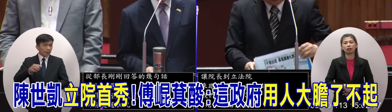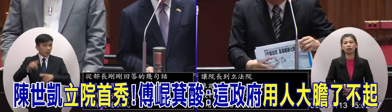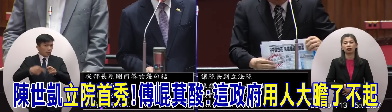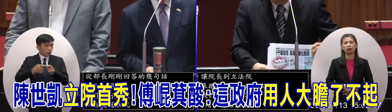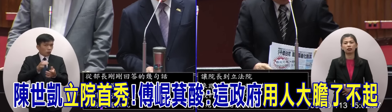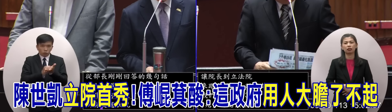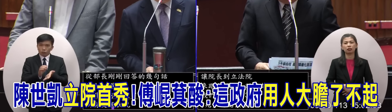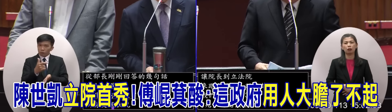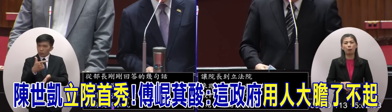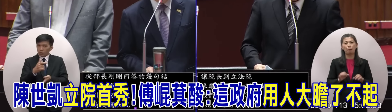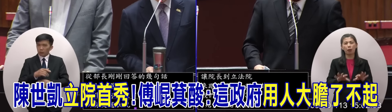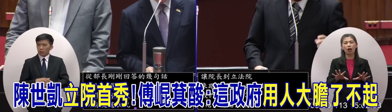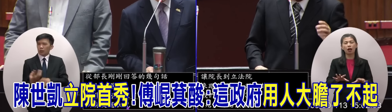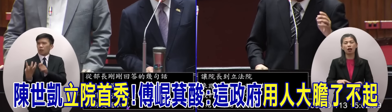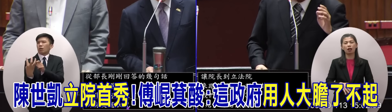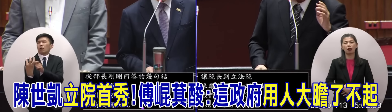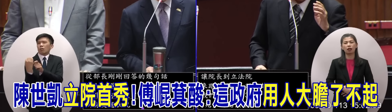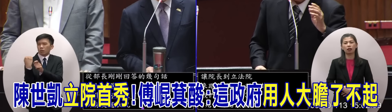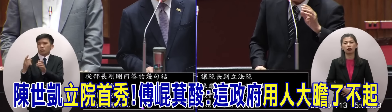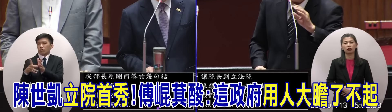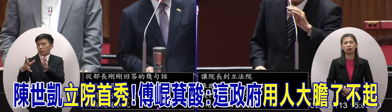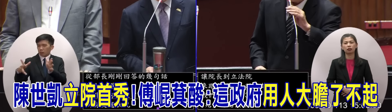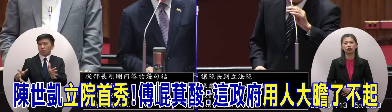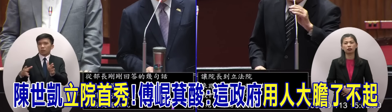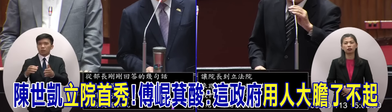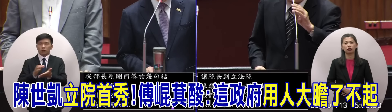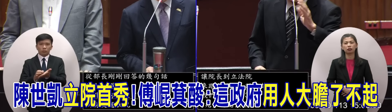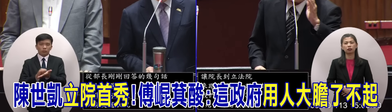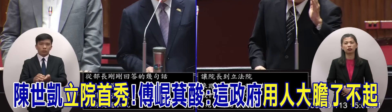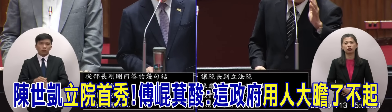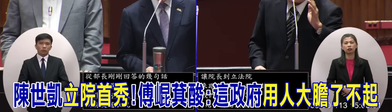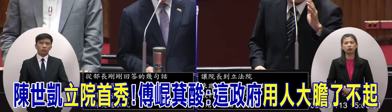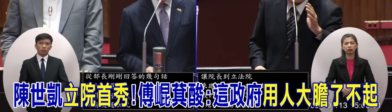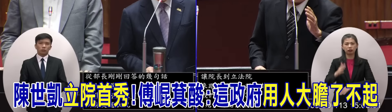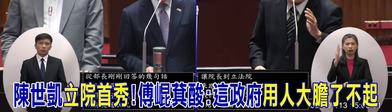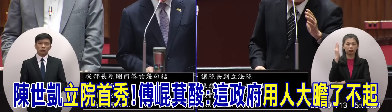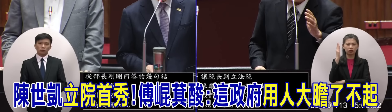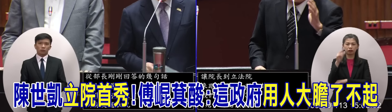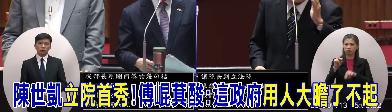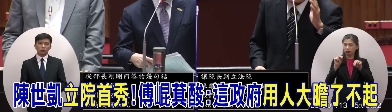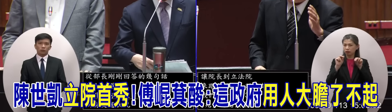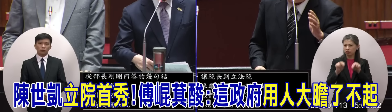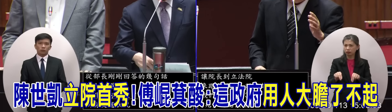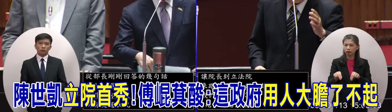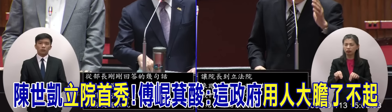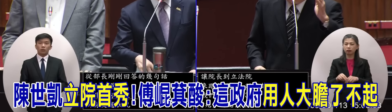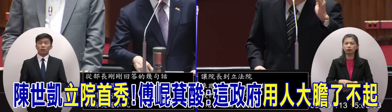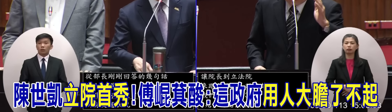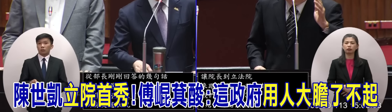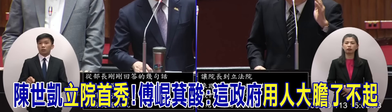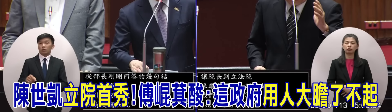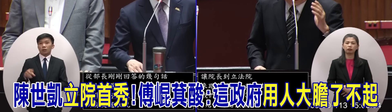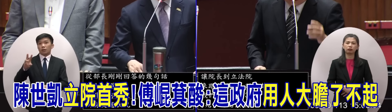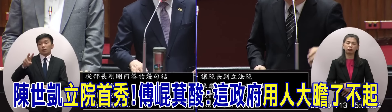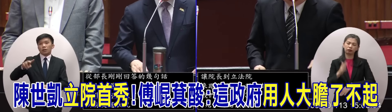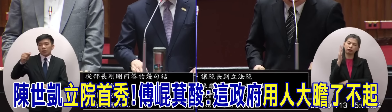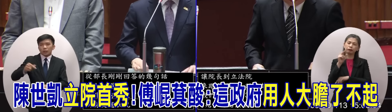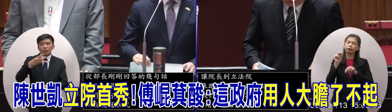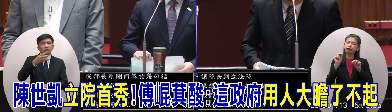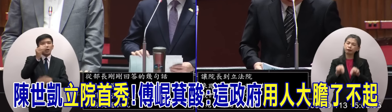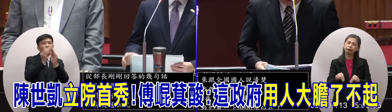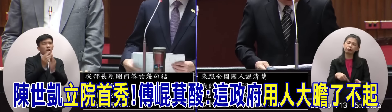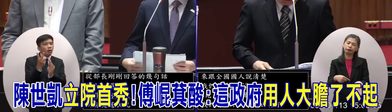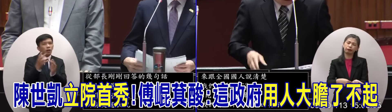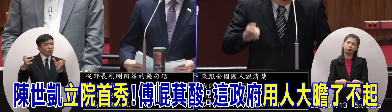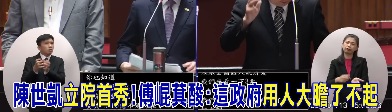呐、那是好几年的预算呐、 这是政府的合约， 要把9000亿跟3兆 政府的合